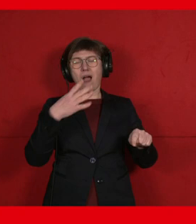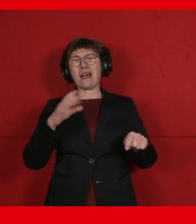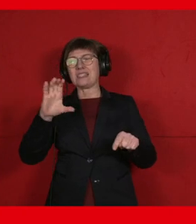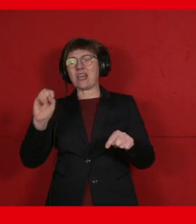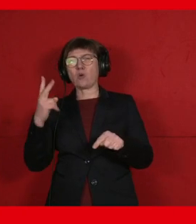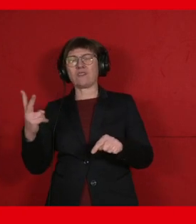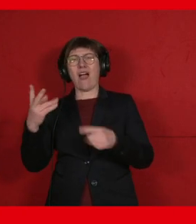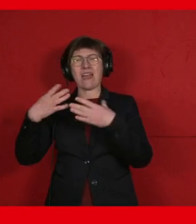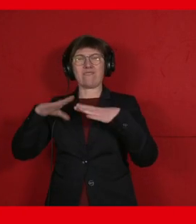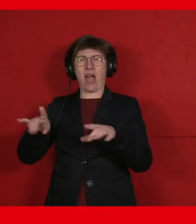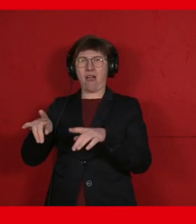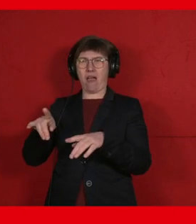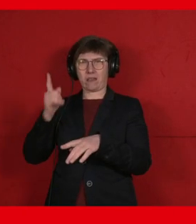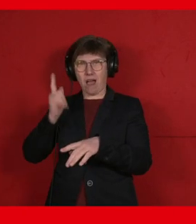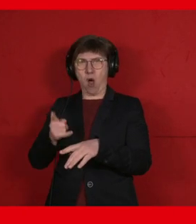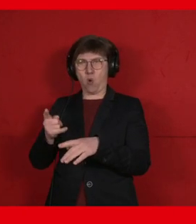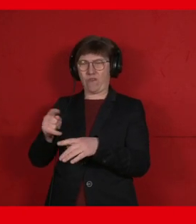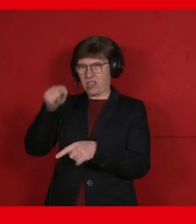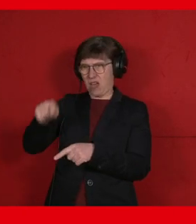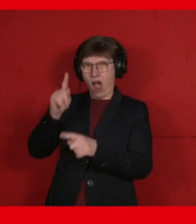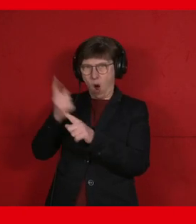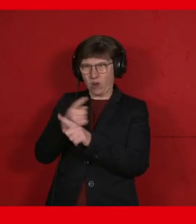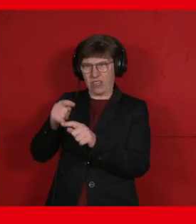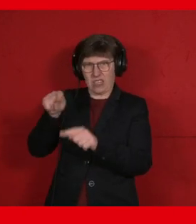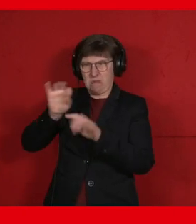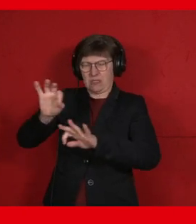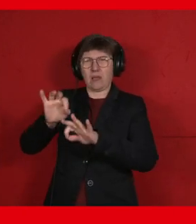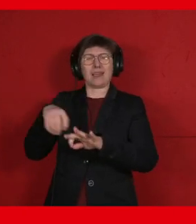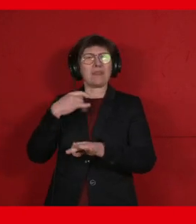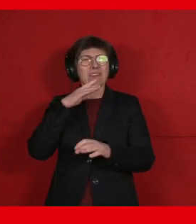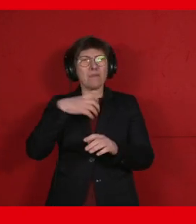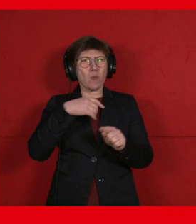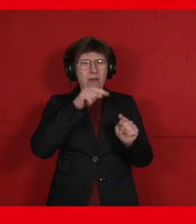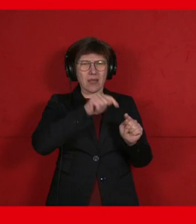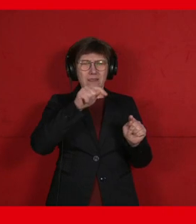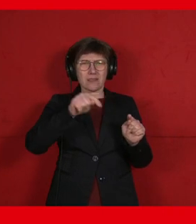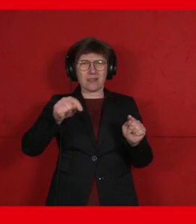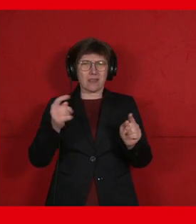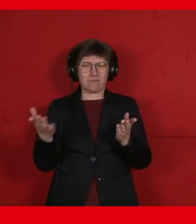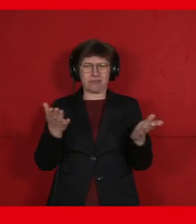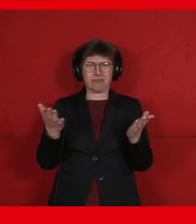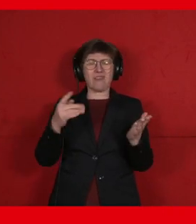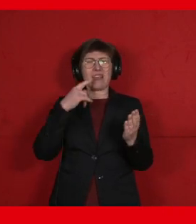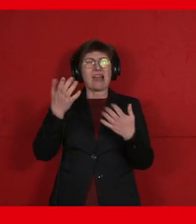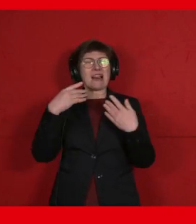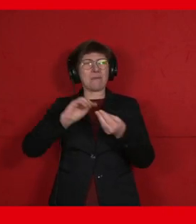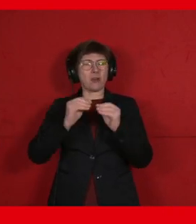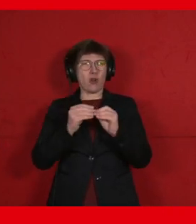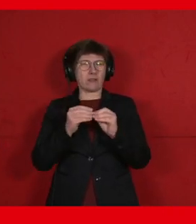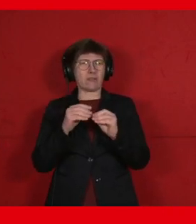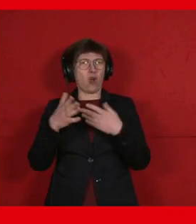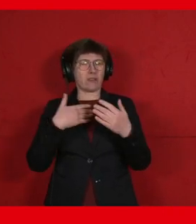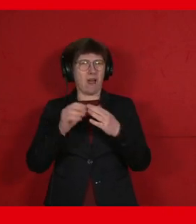die CO2-Freiheit, die Erlösung der Welt, sondern es gibt viele Probleme, die sich auch dann noch stellen, wenn wir klimaneutral